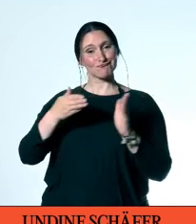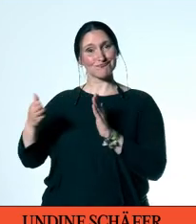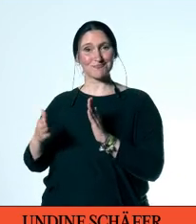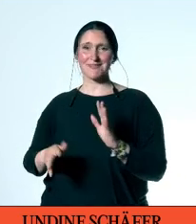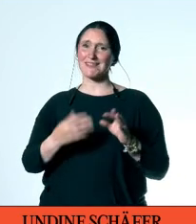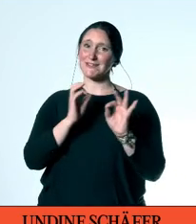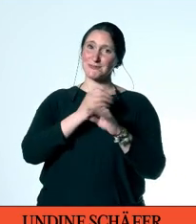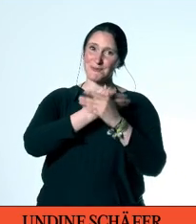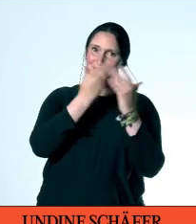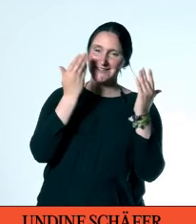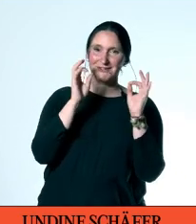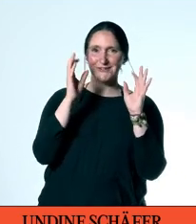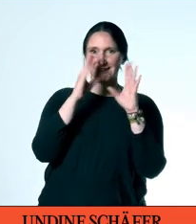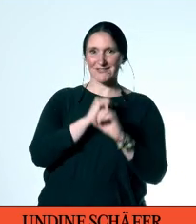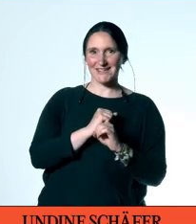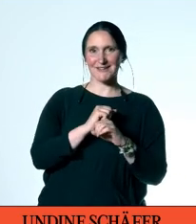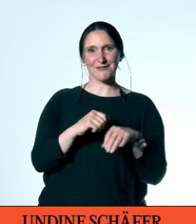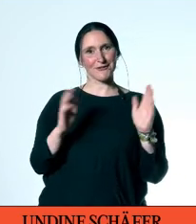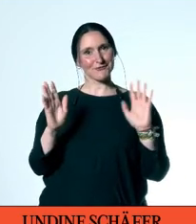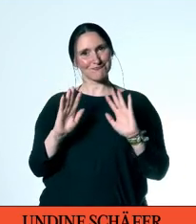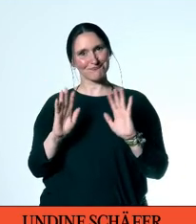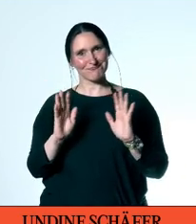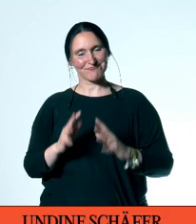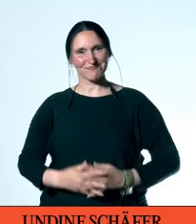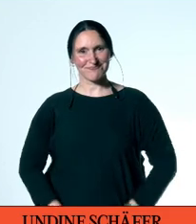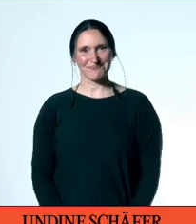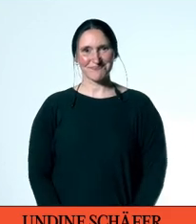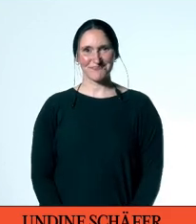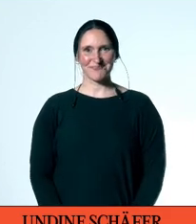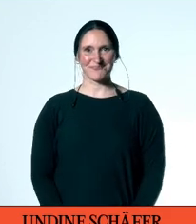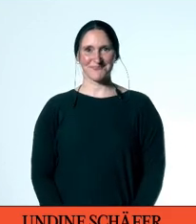durfte. Guten Morgen, guten Abend, gute Nacht. Gracias und ciao.